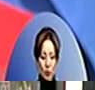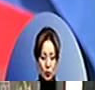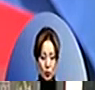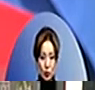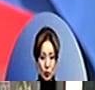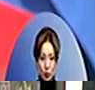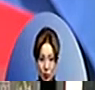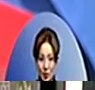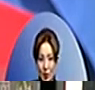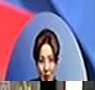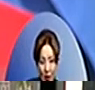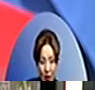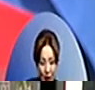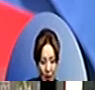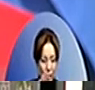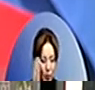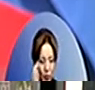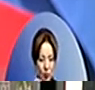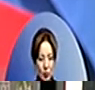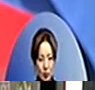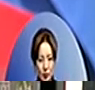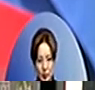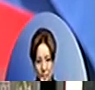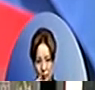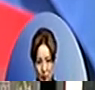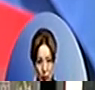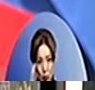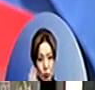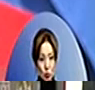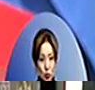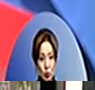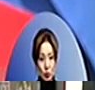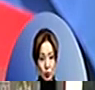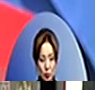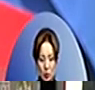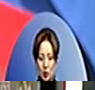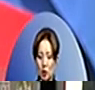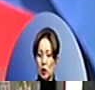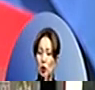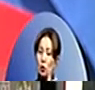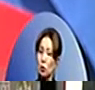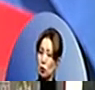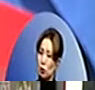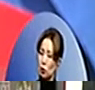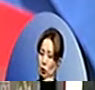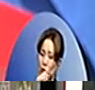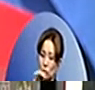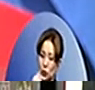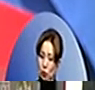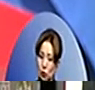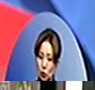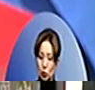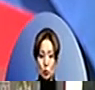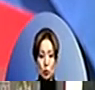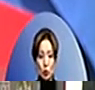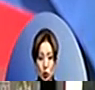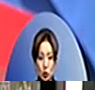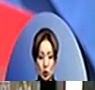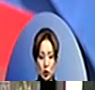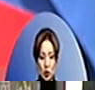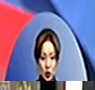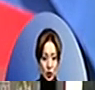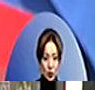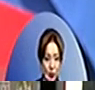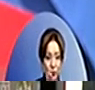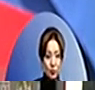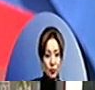анхлан шинээр боловсруулах болно. Эдгээр бүх хуулийн үйл баримтлал үндсэн төслүүдийг орчин цагийн хууль зүйн шинжилгээ ухааны